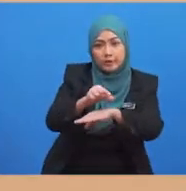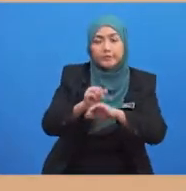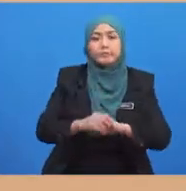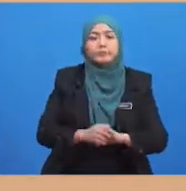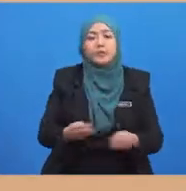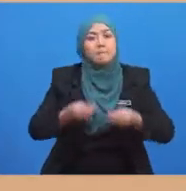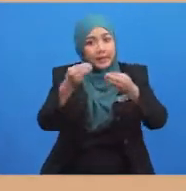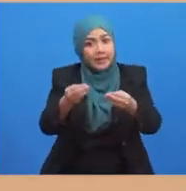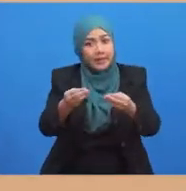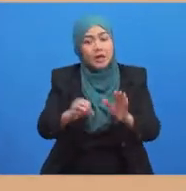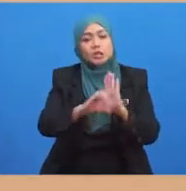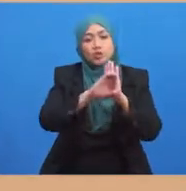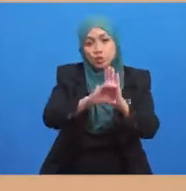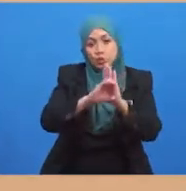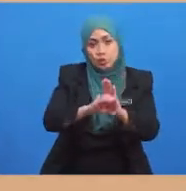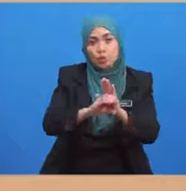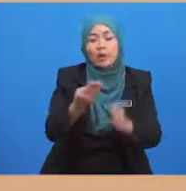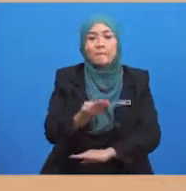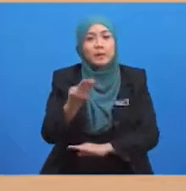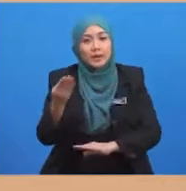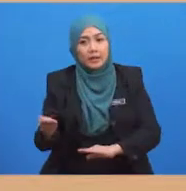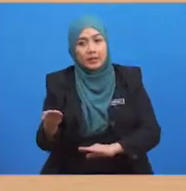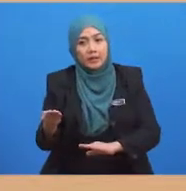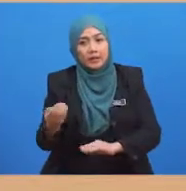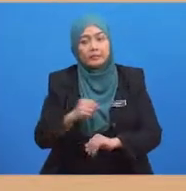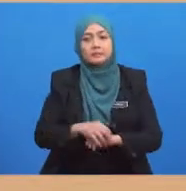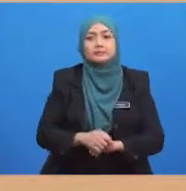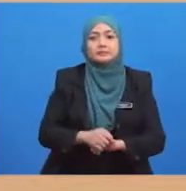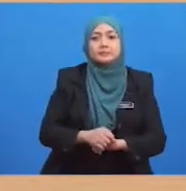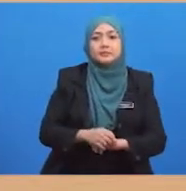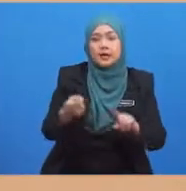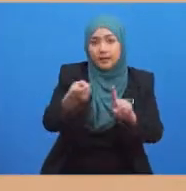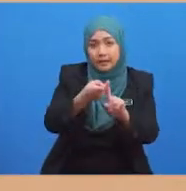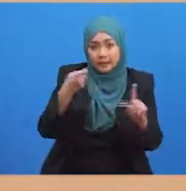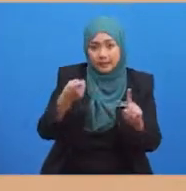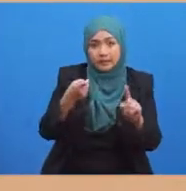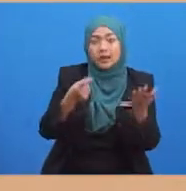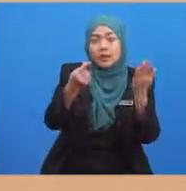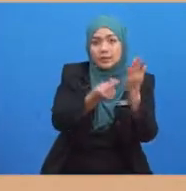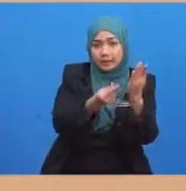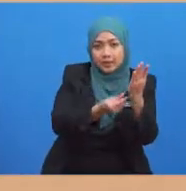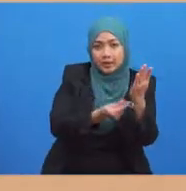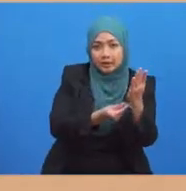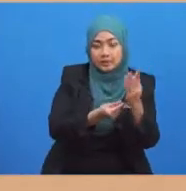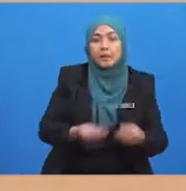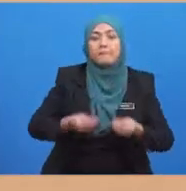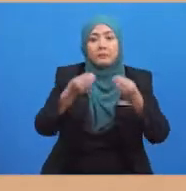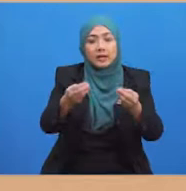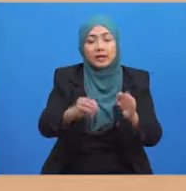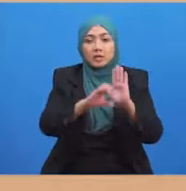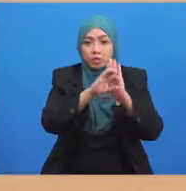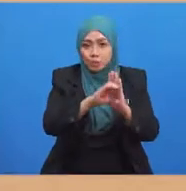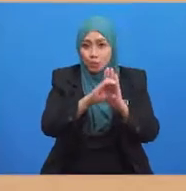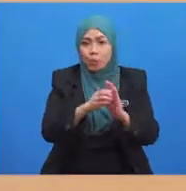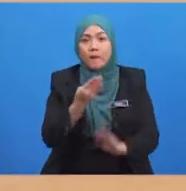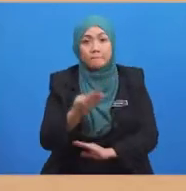contoh barangan yang diperbuat daripada getah sintetik, memberikan contoh barangan